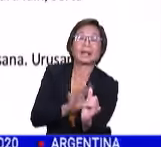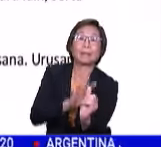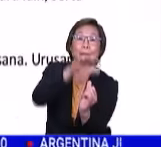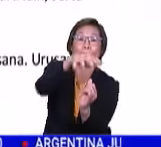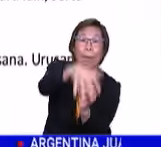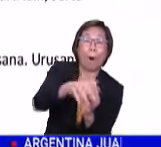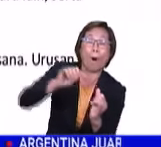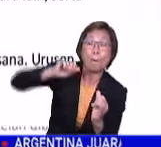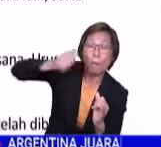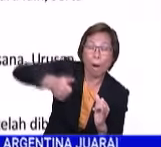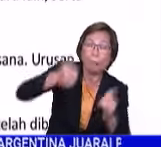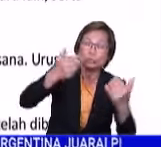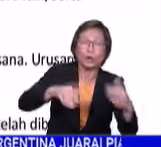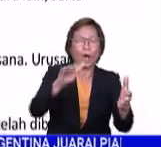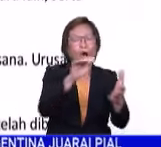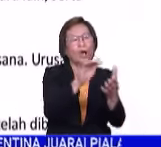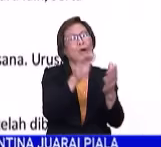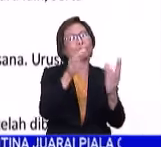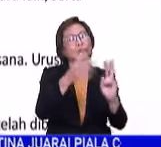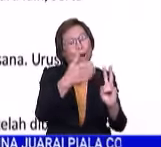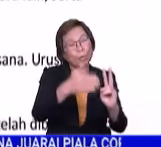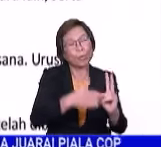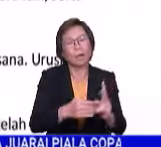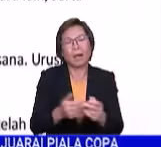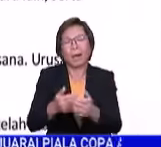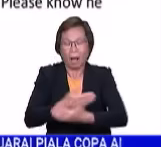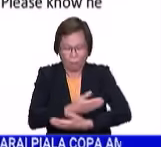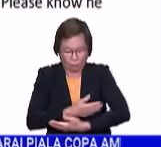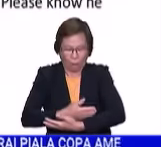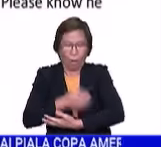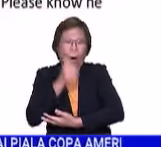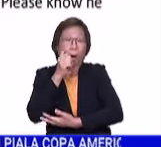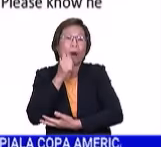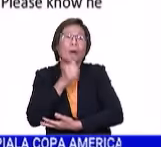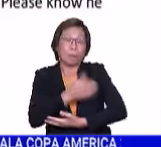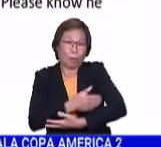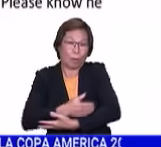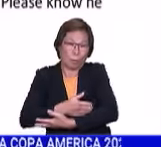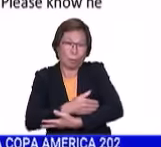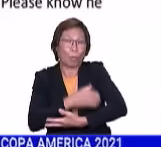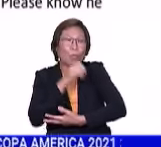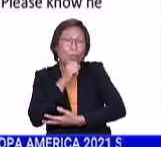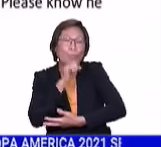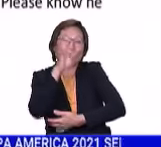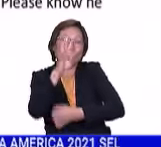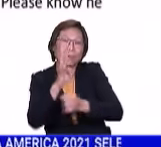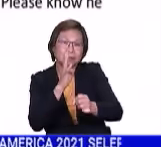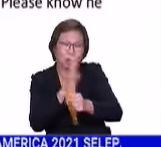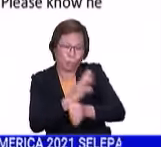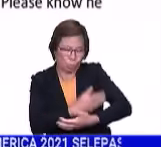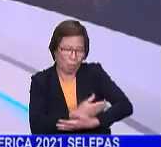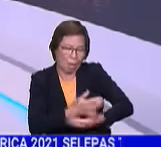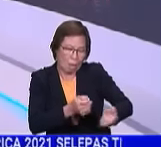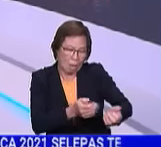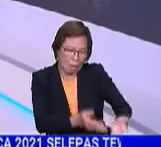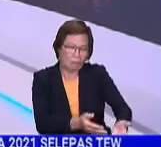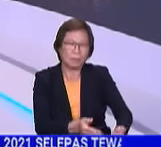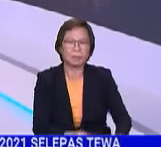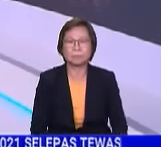Allahyarham pernah berkahwin, meninggalkan seorang cahaya mata berusia 4 tahun.